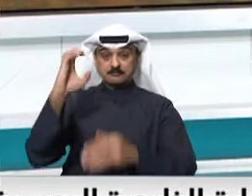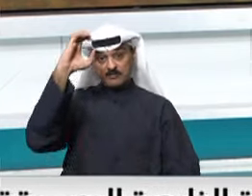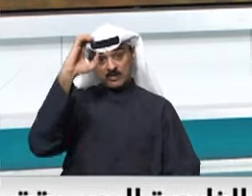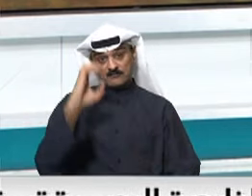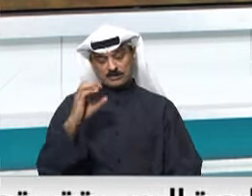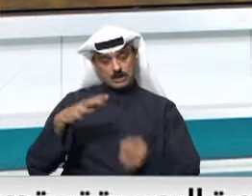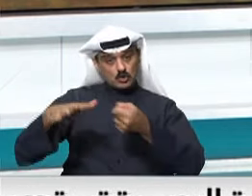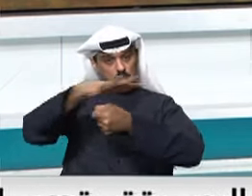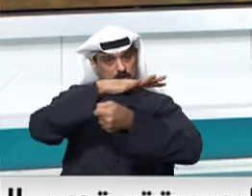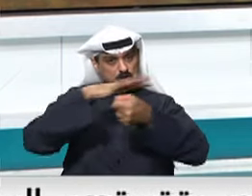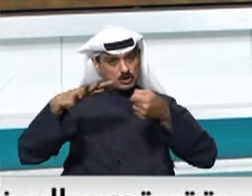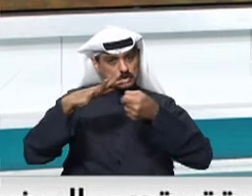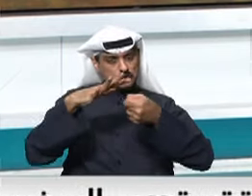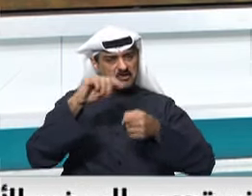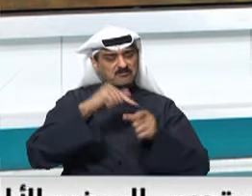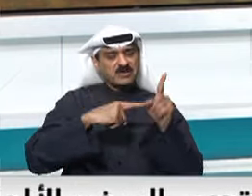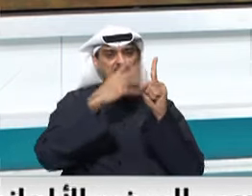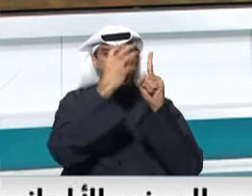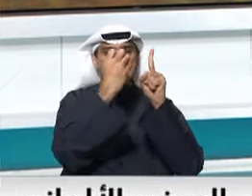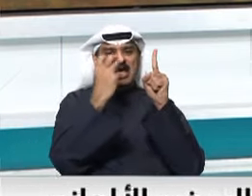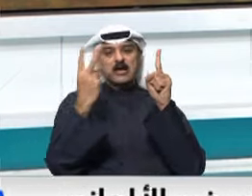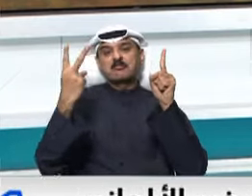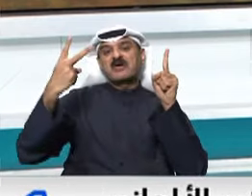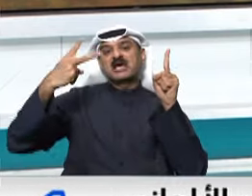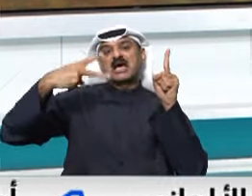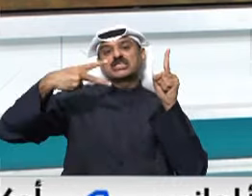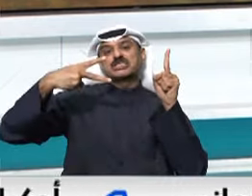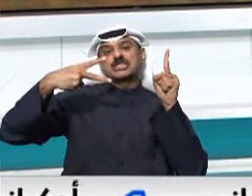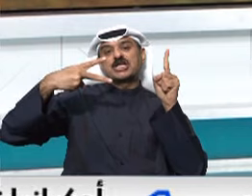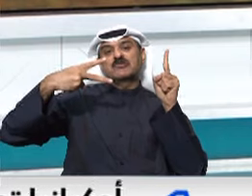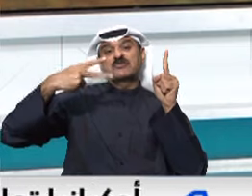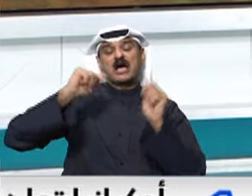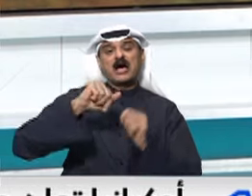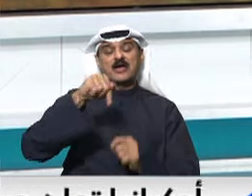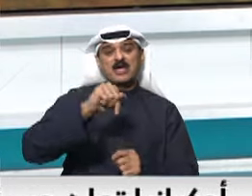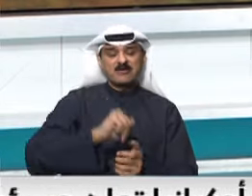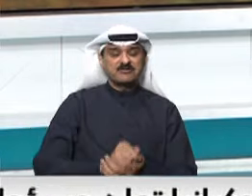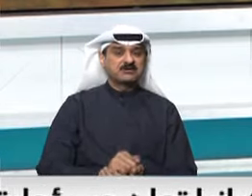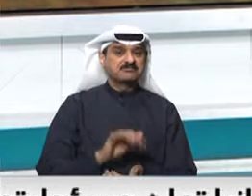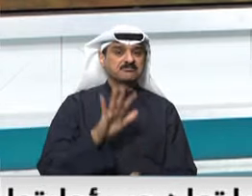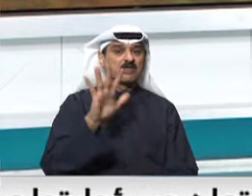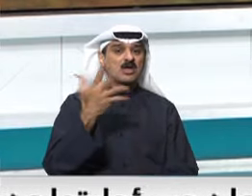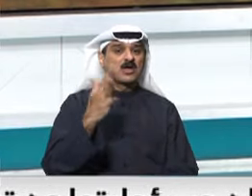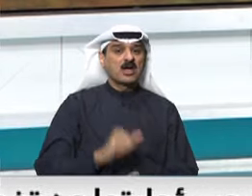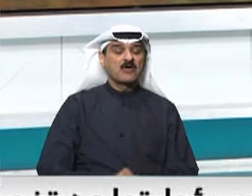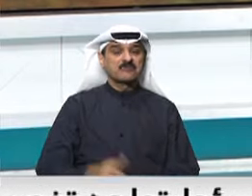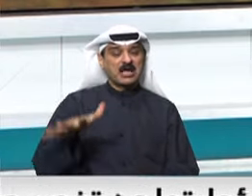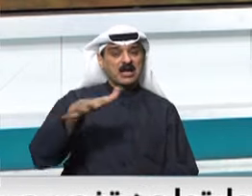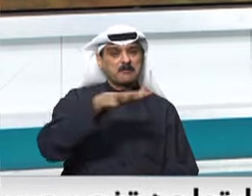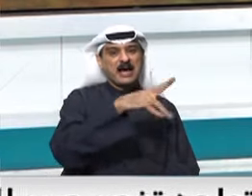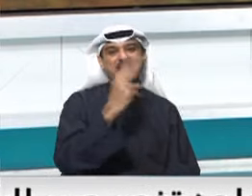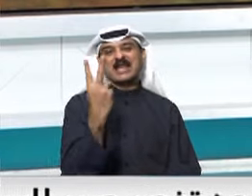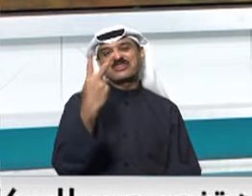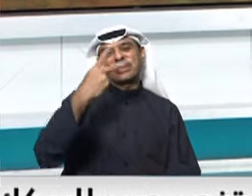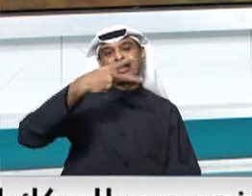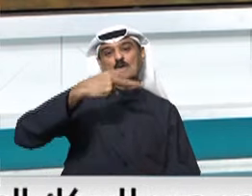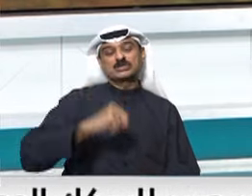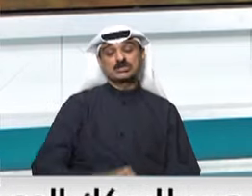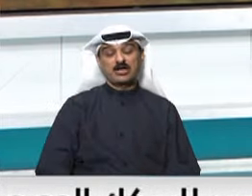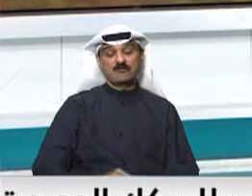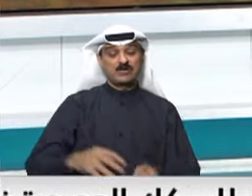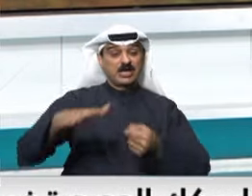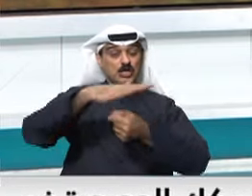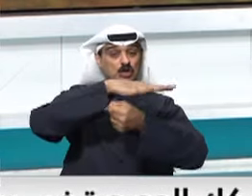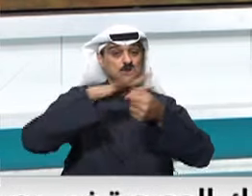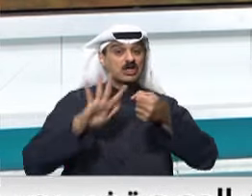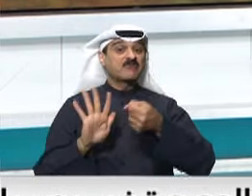درجات الحراره هناك ما بين ال 20 في كبر وجارو ام المرادم جزرنا الجنوبيه وايضا على السواحل 22 بفيلته و 21